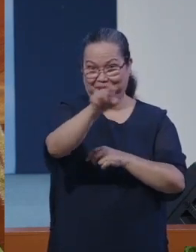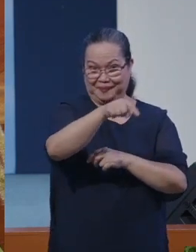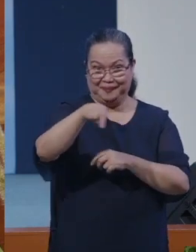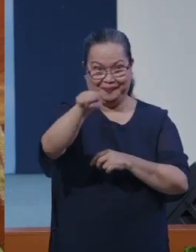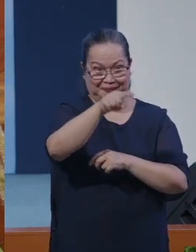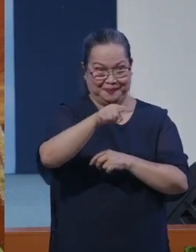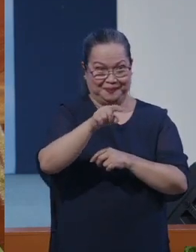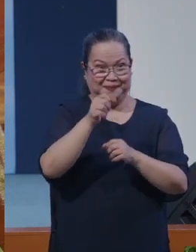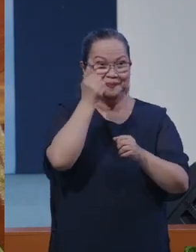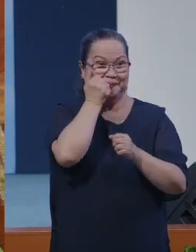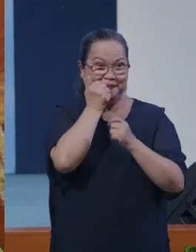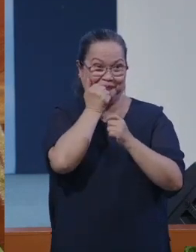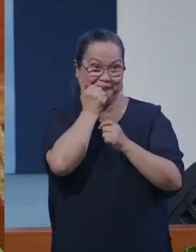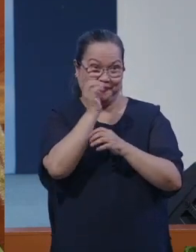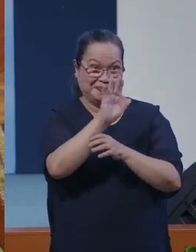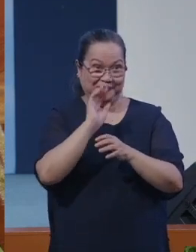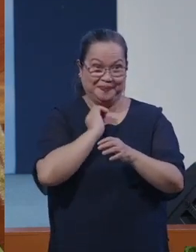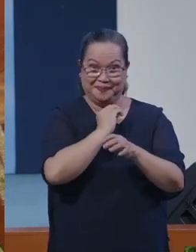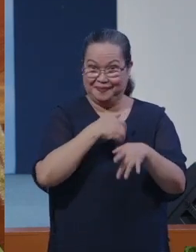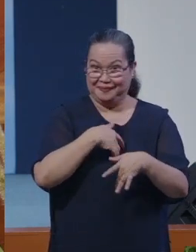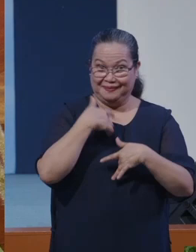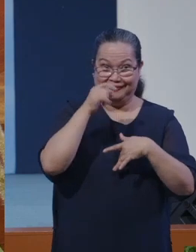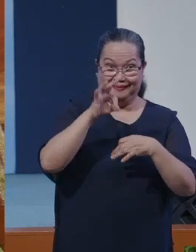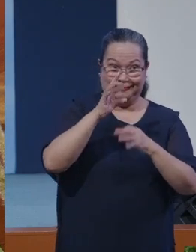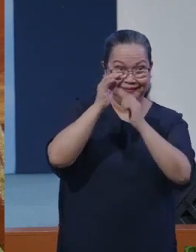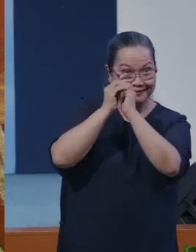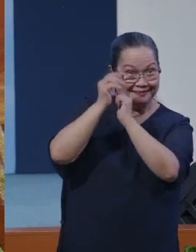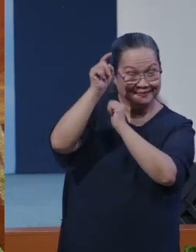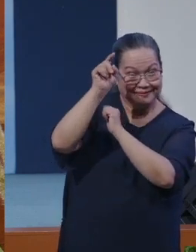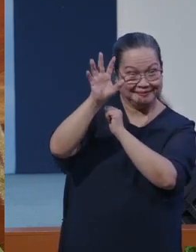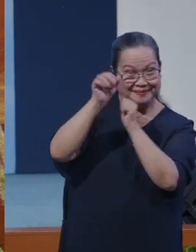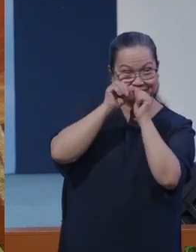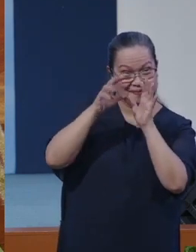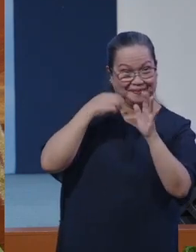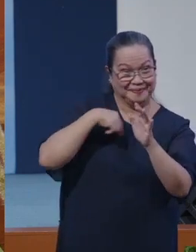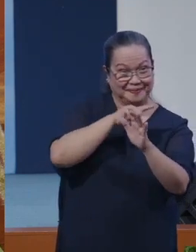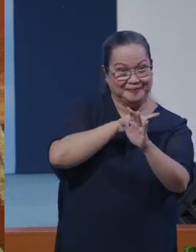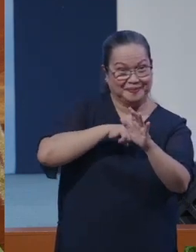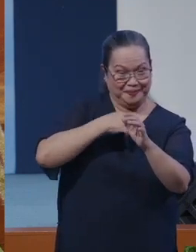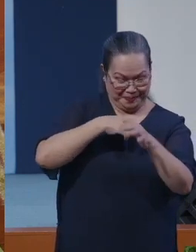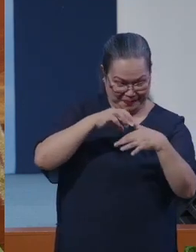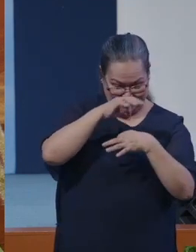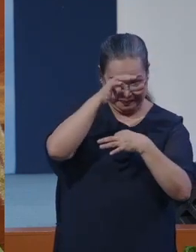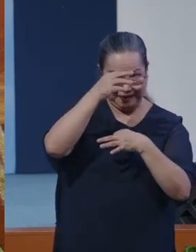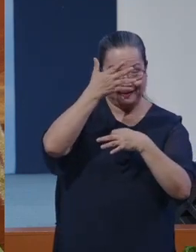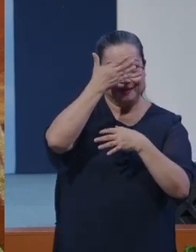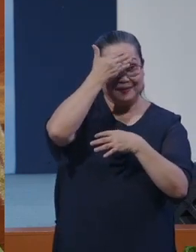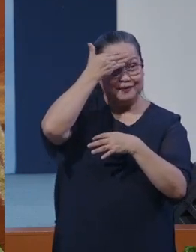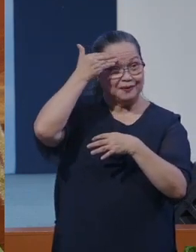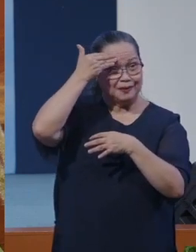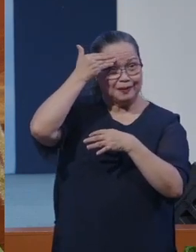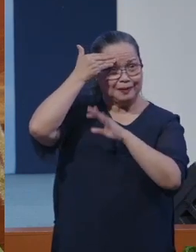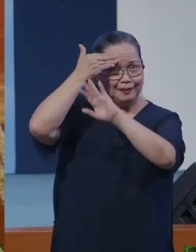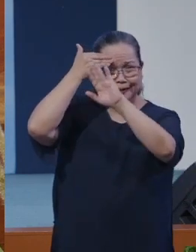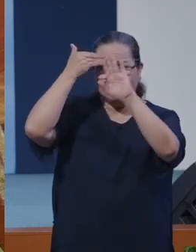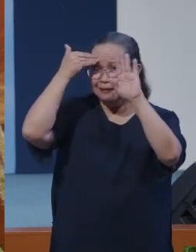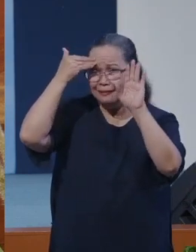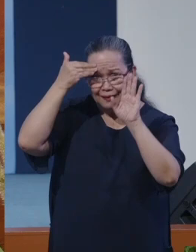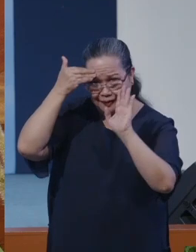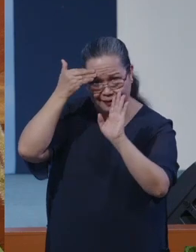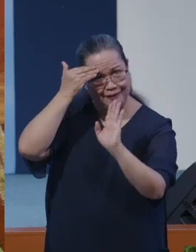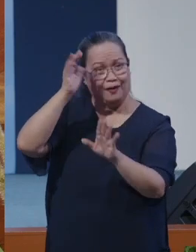sa araw-araw ng ating buhay. Sumasamba sa Kanya. Bless the Lord, O my soul, and forget not